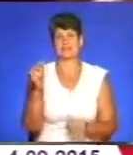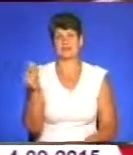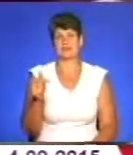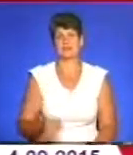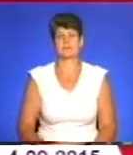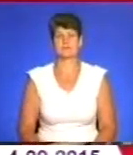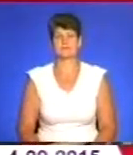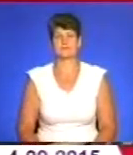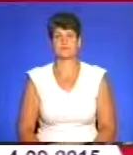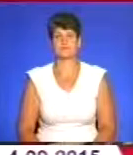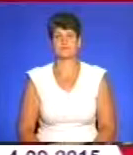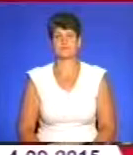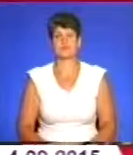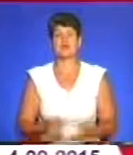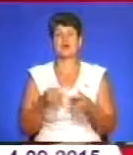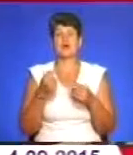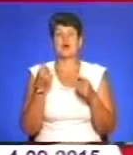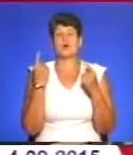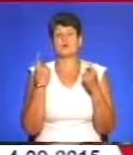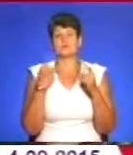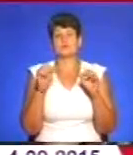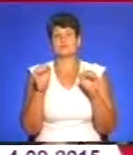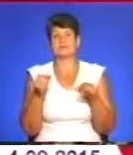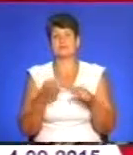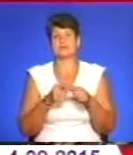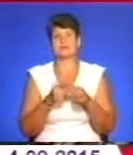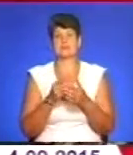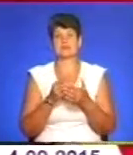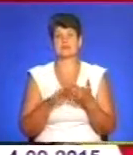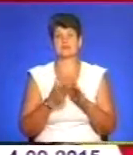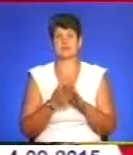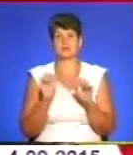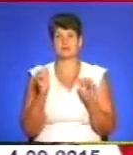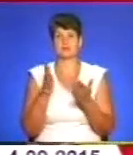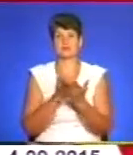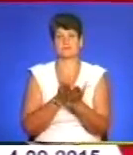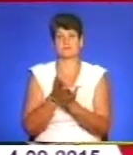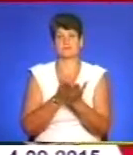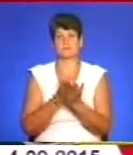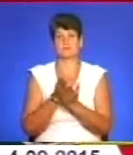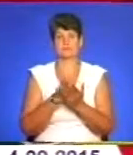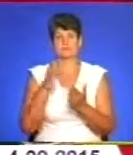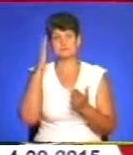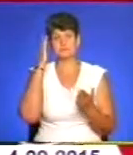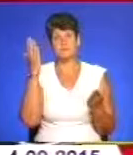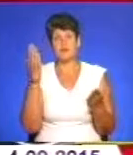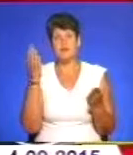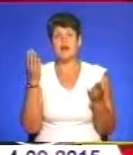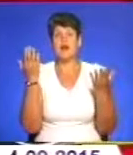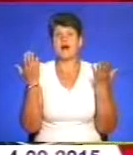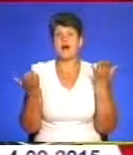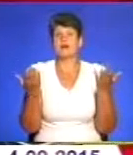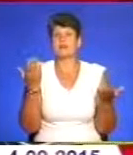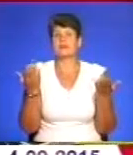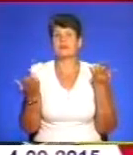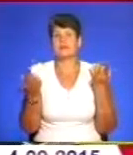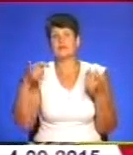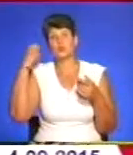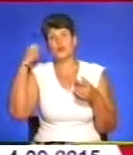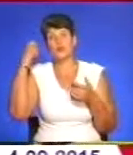гривень. Вихід з цієї ситуації навіть може бути хірургічне втручання. О. Але ще